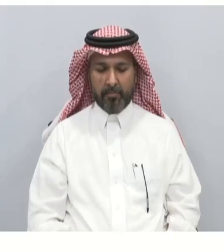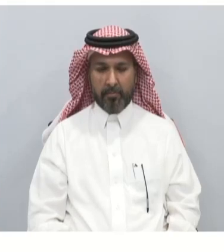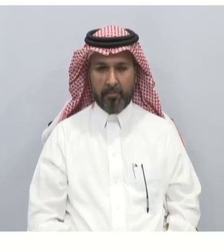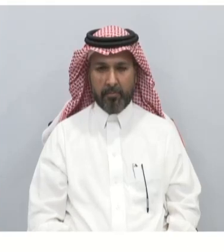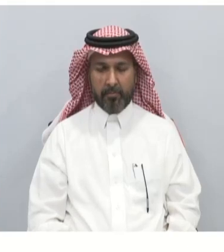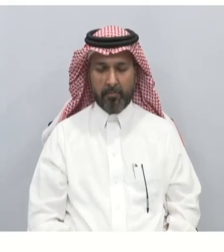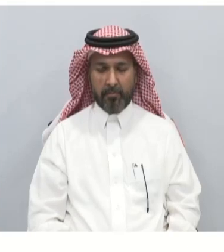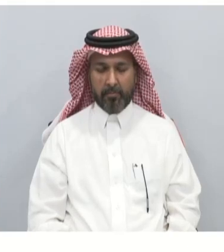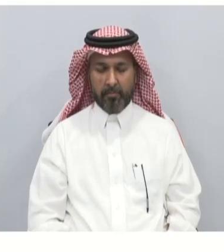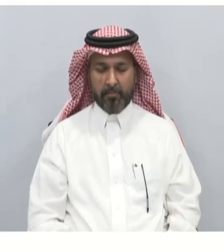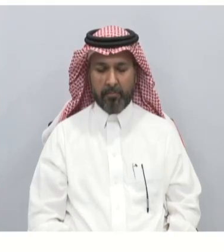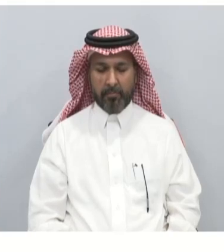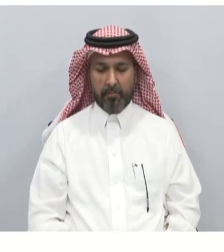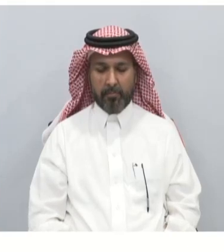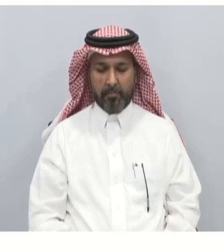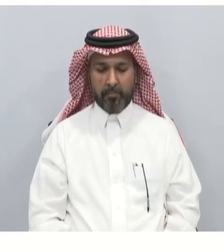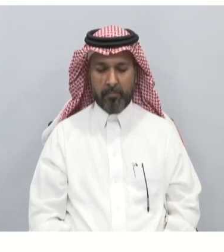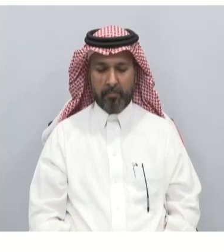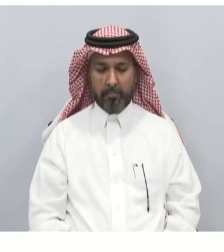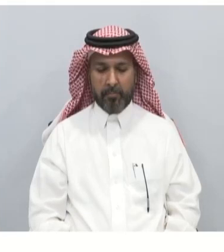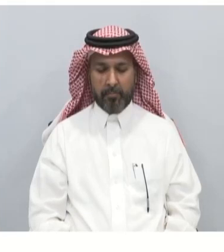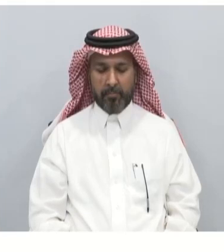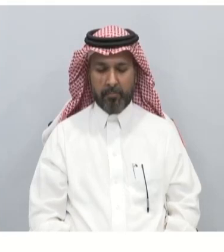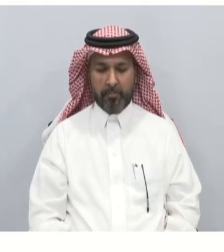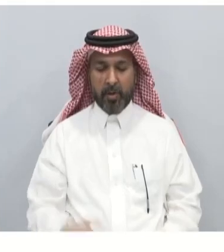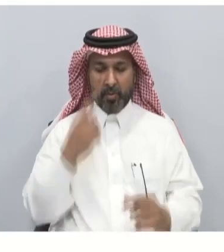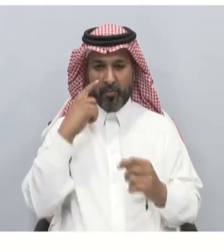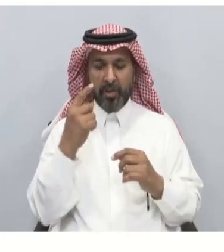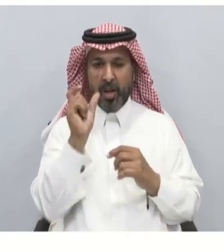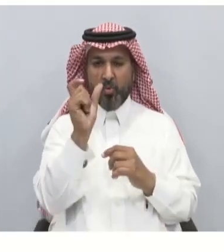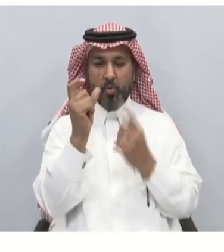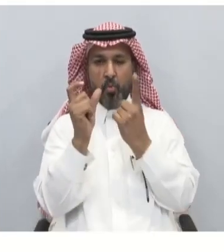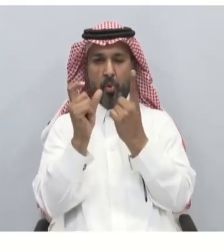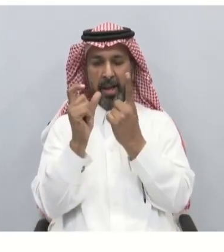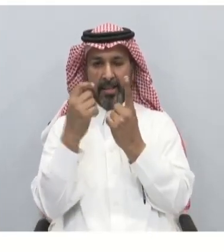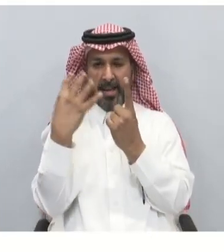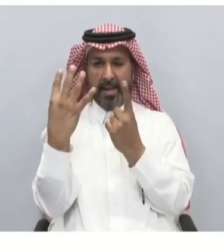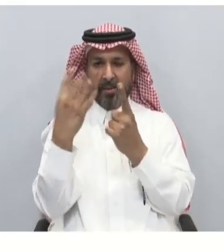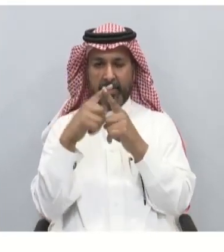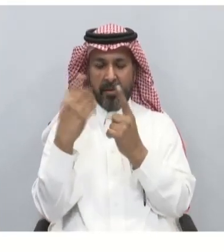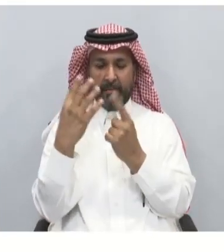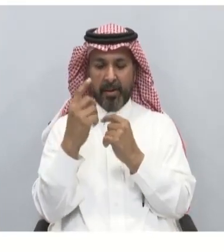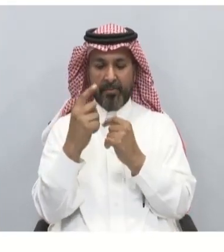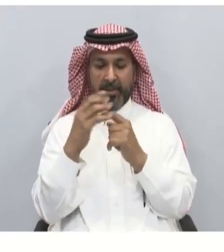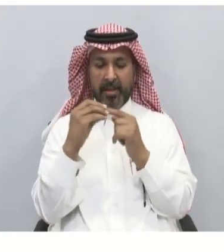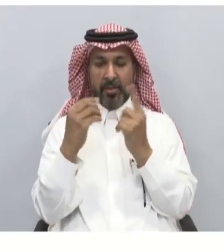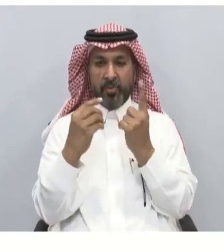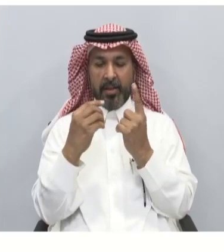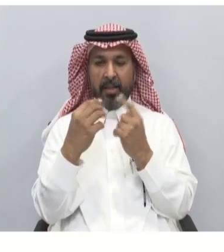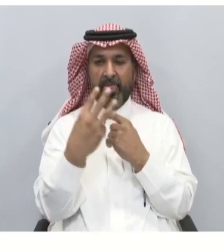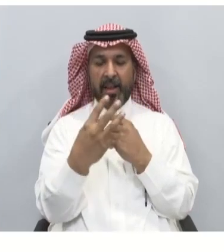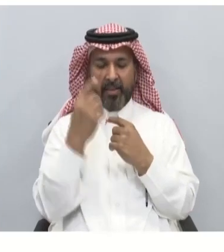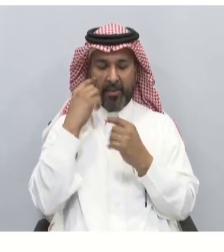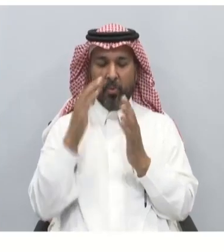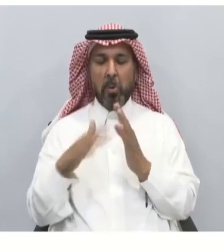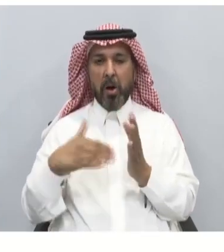أكتب بعض حدودها، يعني أكتب الحد الأول، يعني لما نون تساوي 1 مثلا هنا يساوي 3، الحد الثاني لما نون تساوي